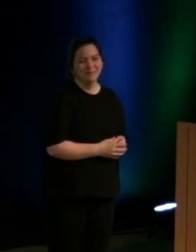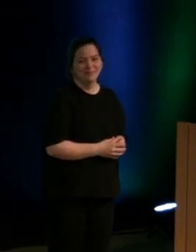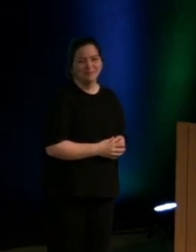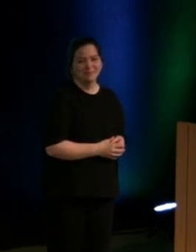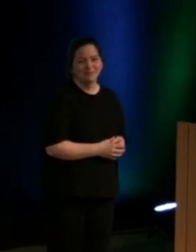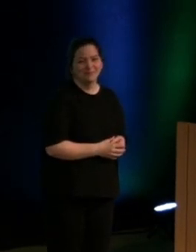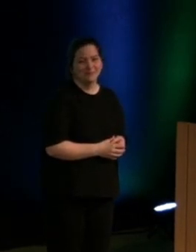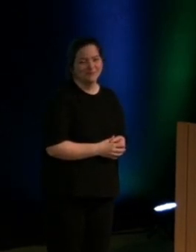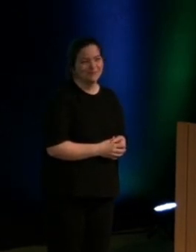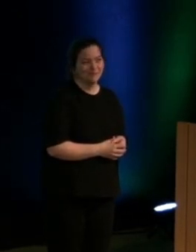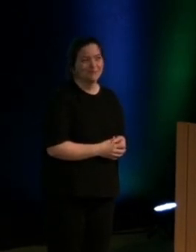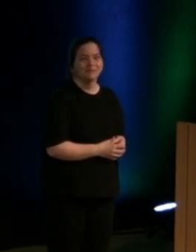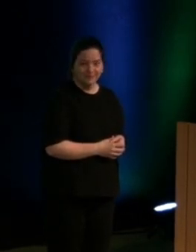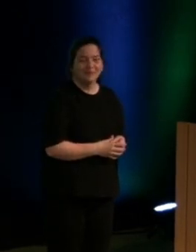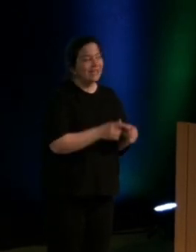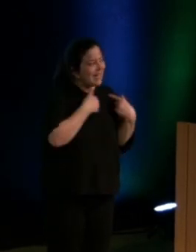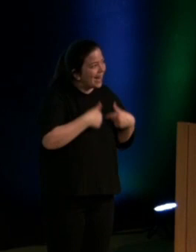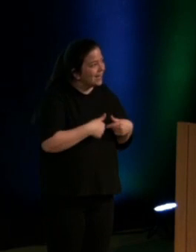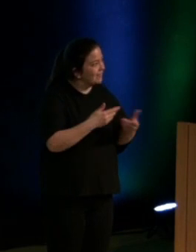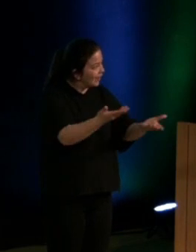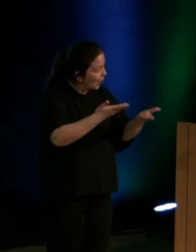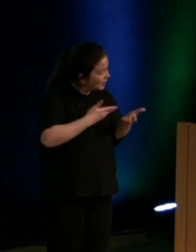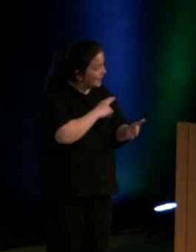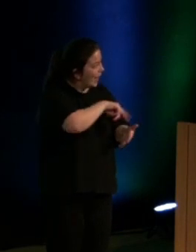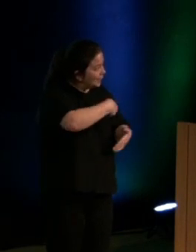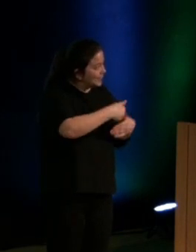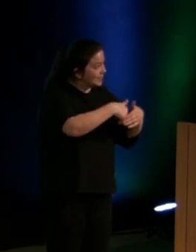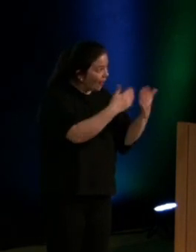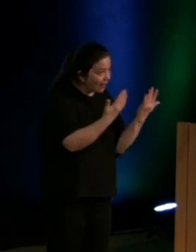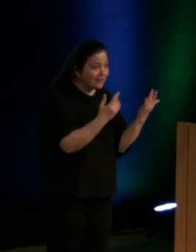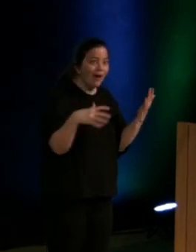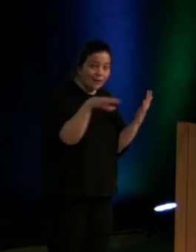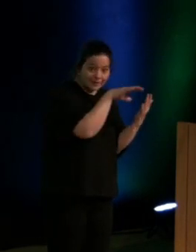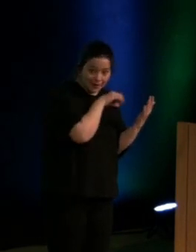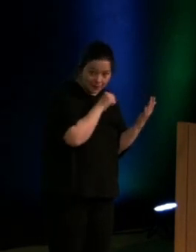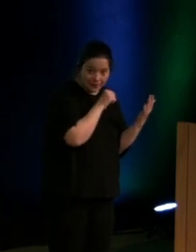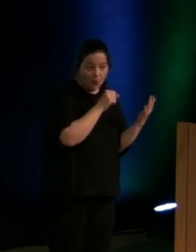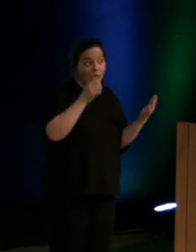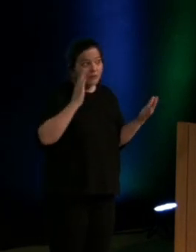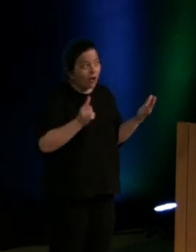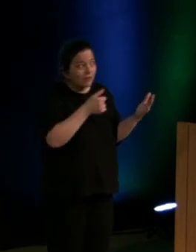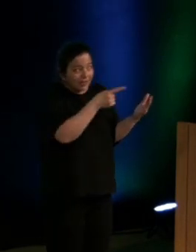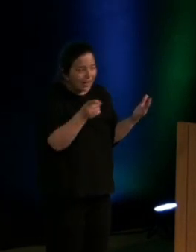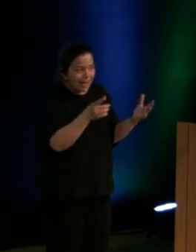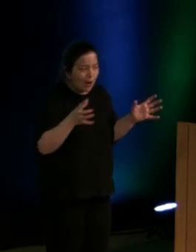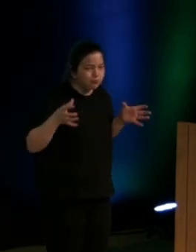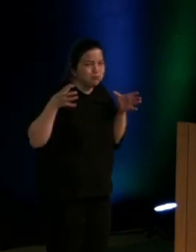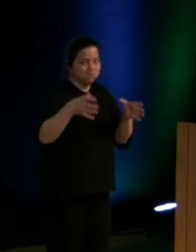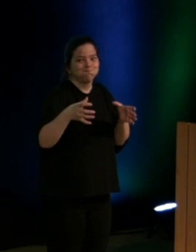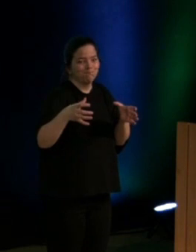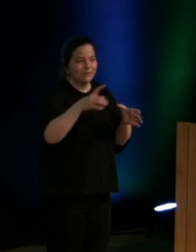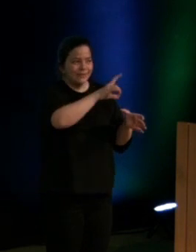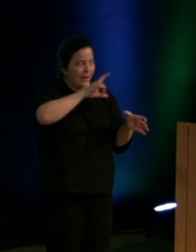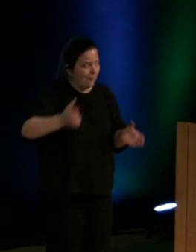Yes hjertelig velkommen til diakonien dag til alle sammen Takk for at dere slår ring om dette